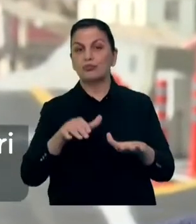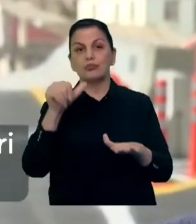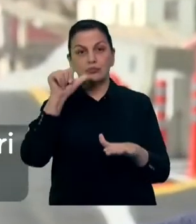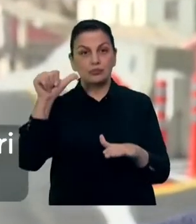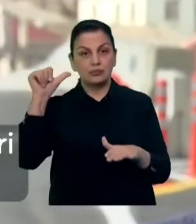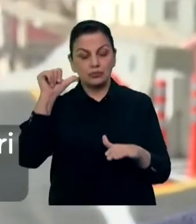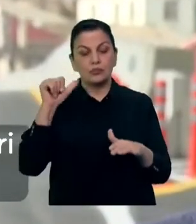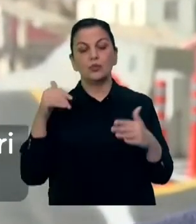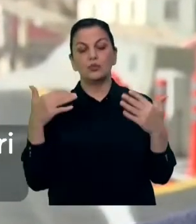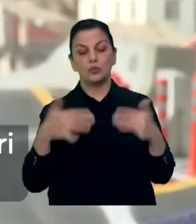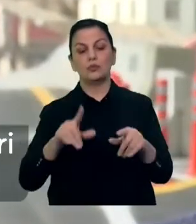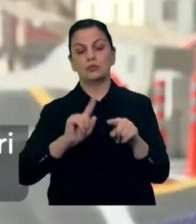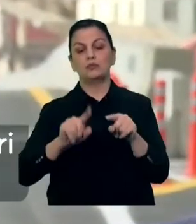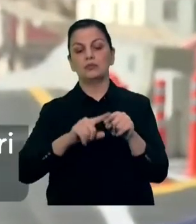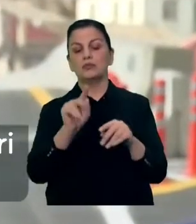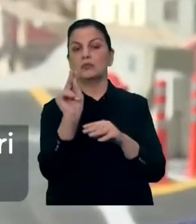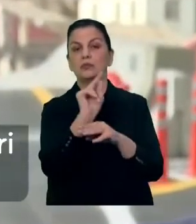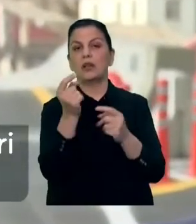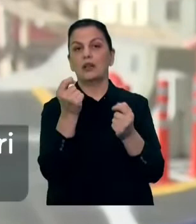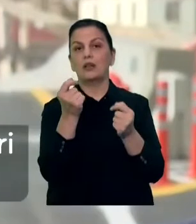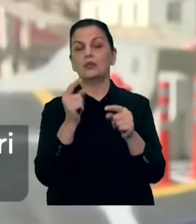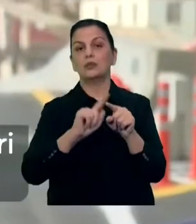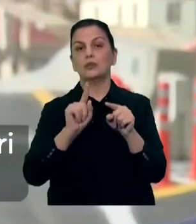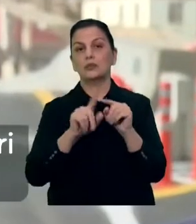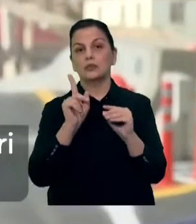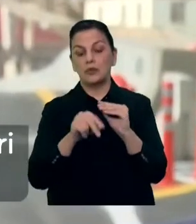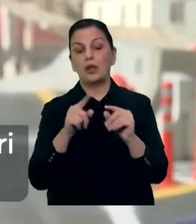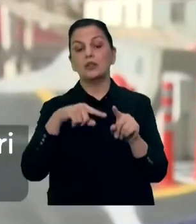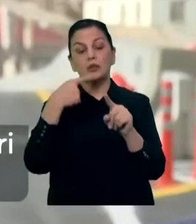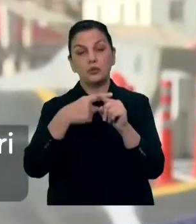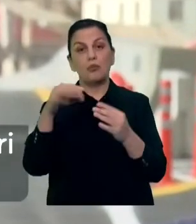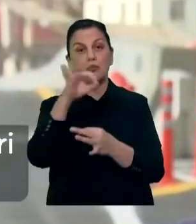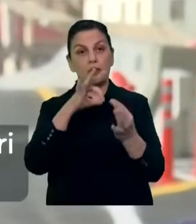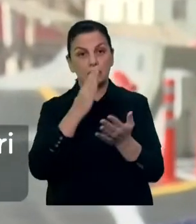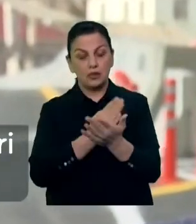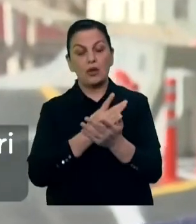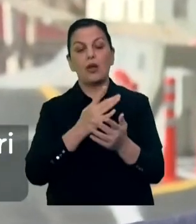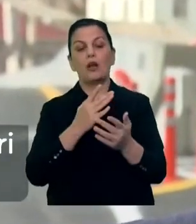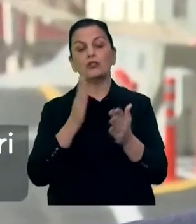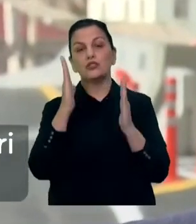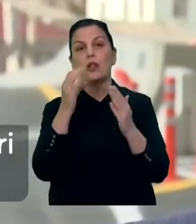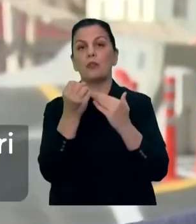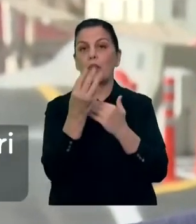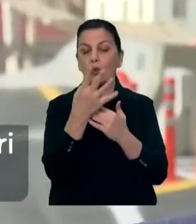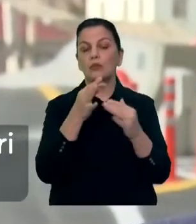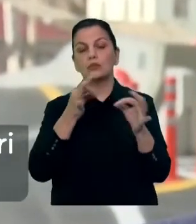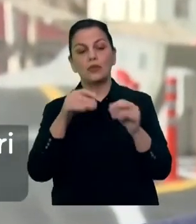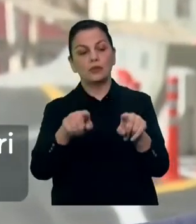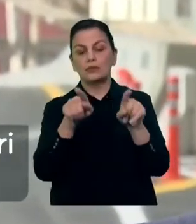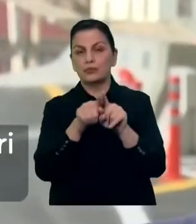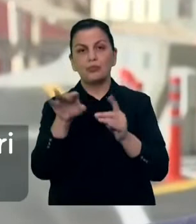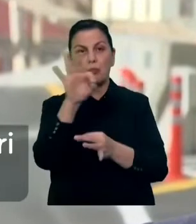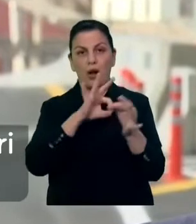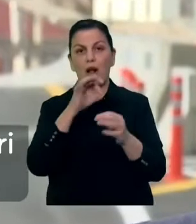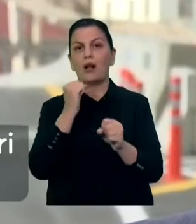artıq qovşaqda son tamamlanma işləri görülür. Növbəti layihələrimiz də var. İnşallah Bakı şəhəri və şəhər ətrafı ərazilərdə bu kimi layihələrin